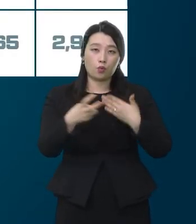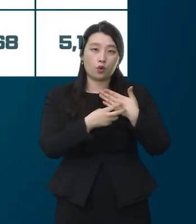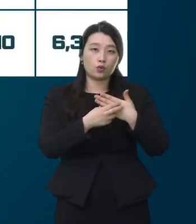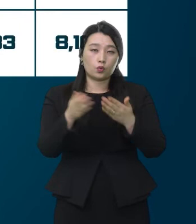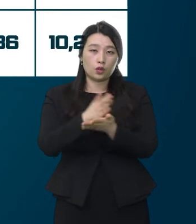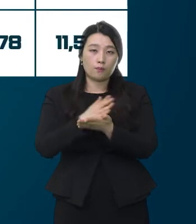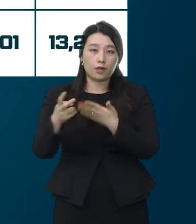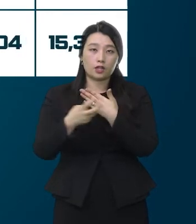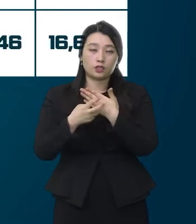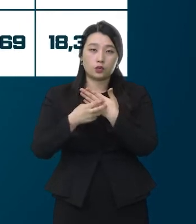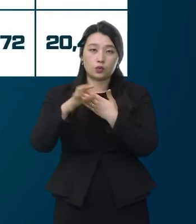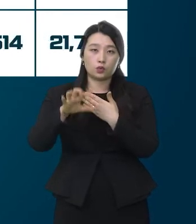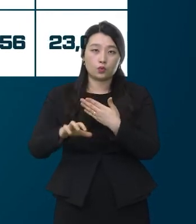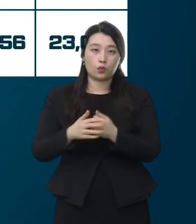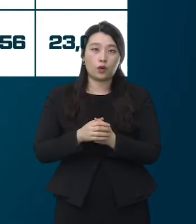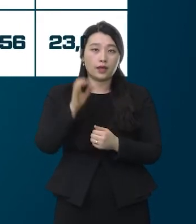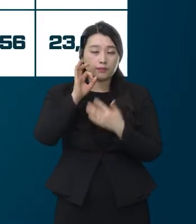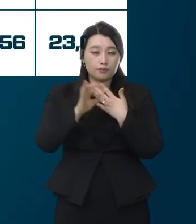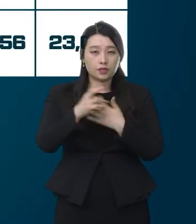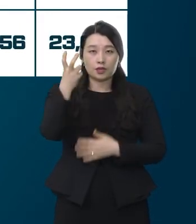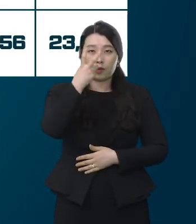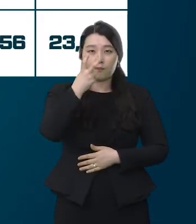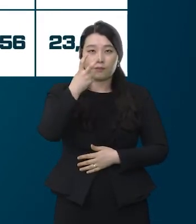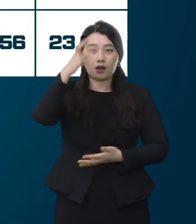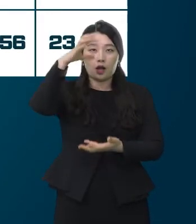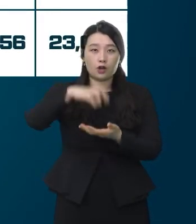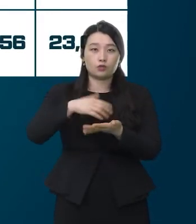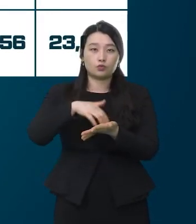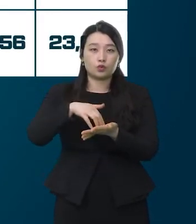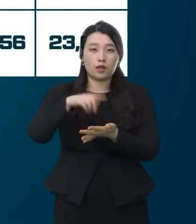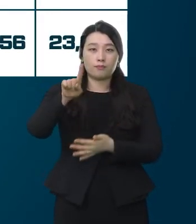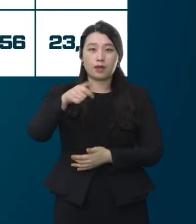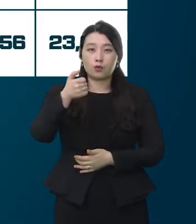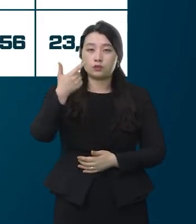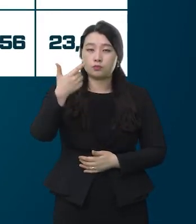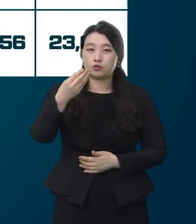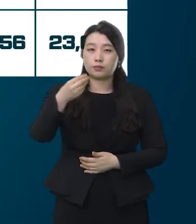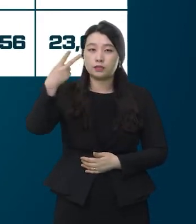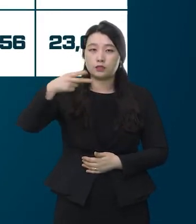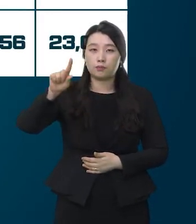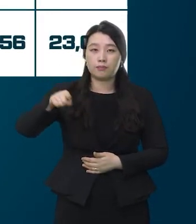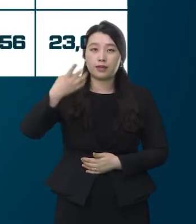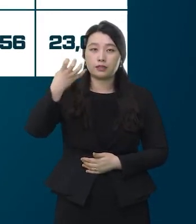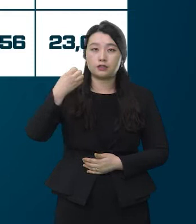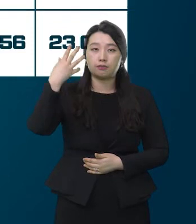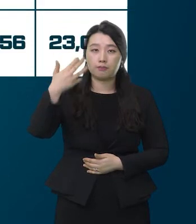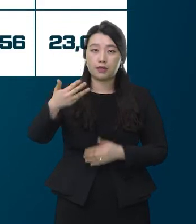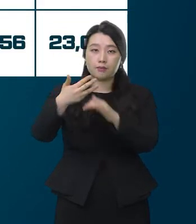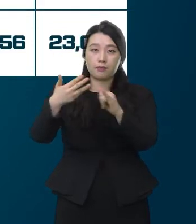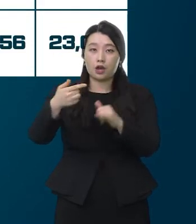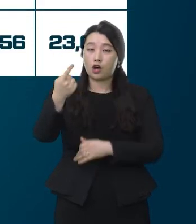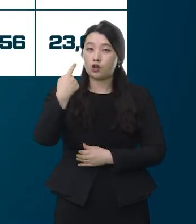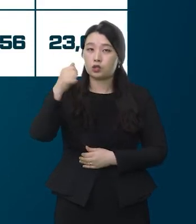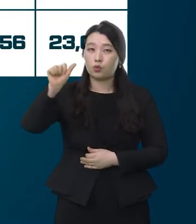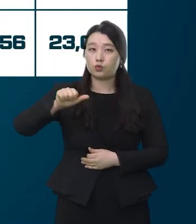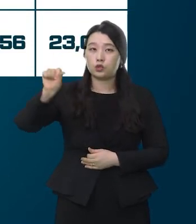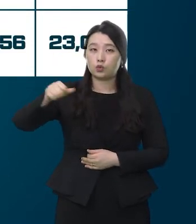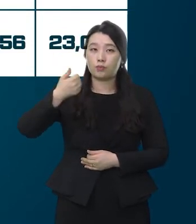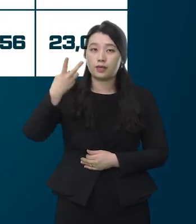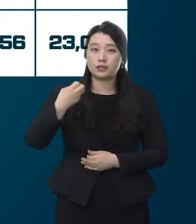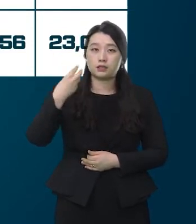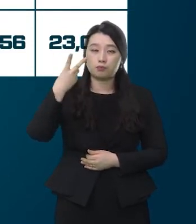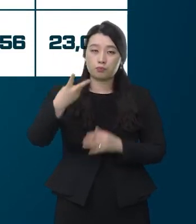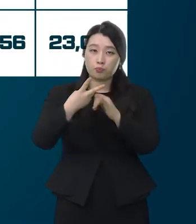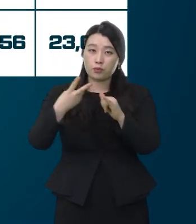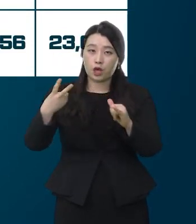임시 선별 검사 소 누적 검 채 검사자는 156만 2148 명입니다 어제 5520 2명의